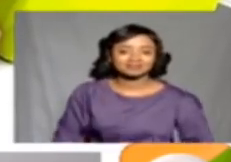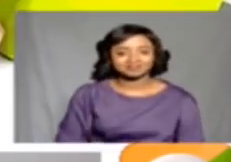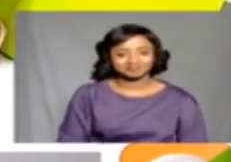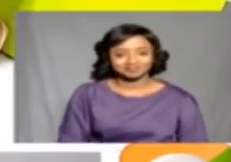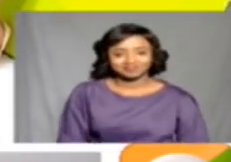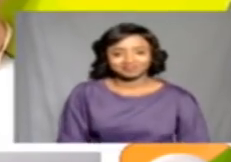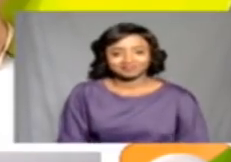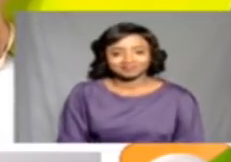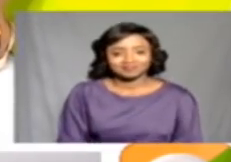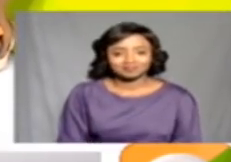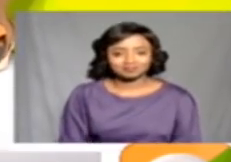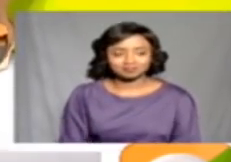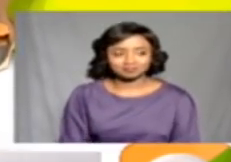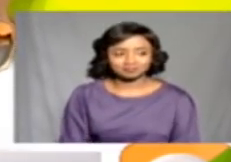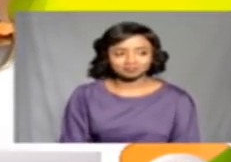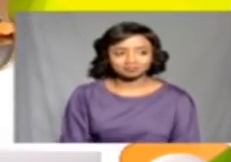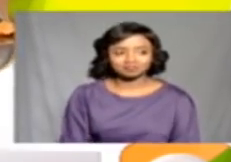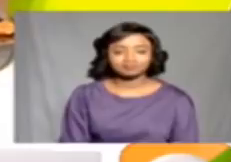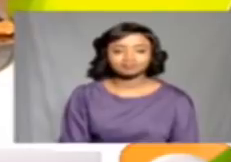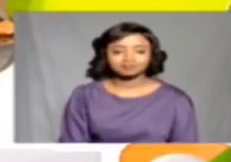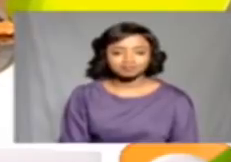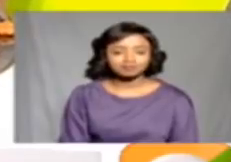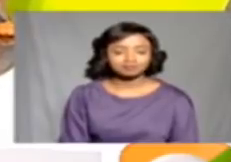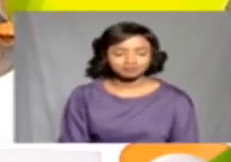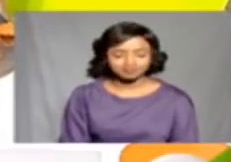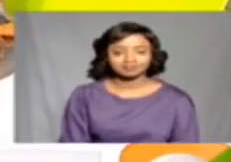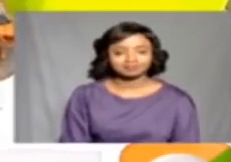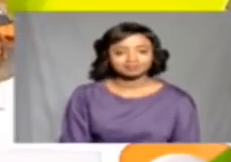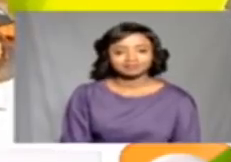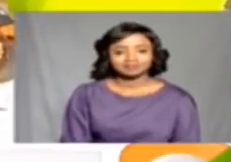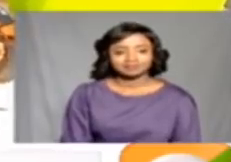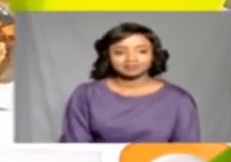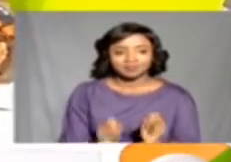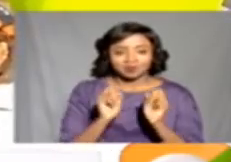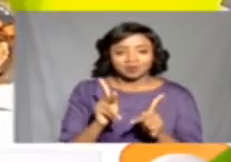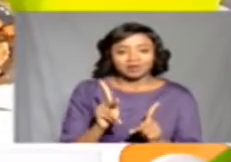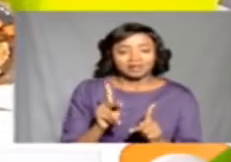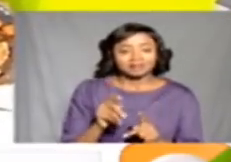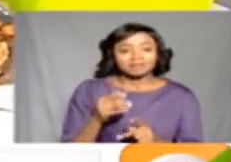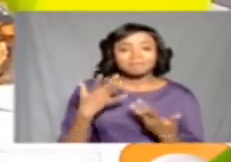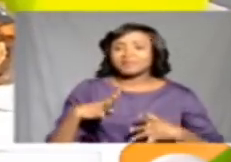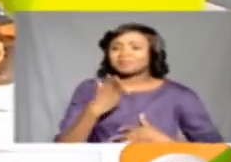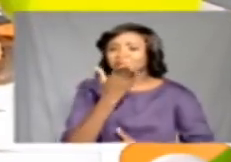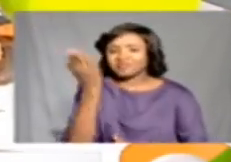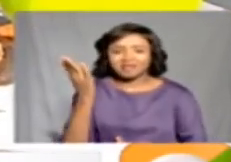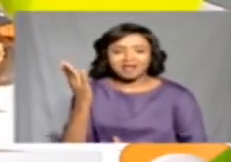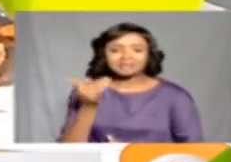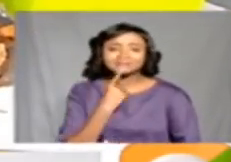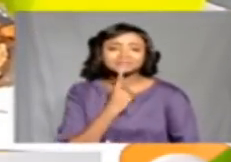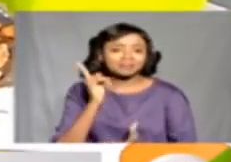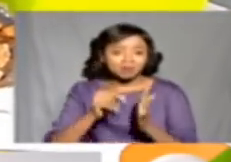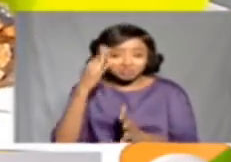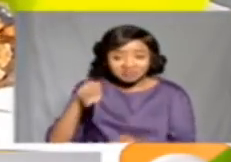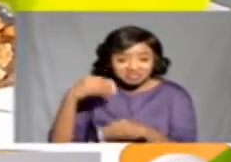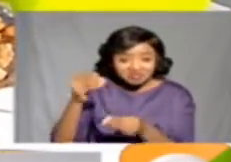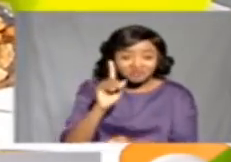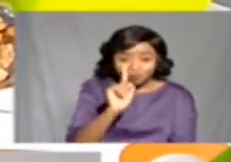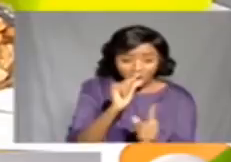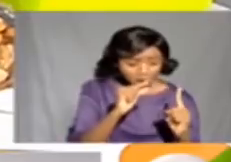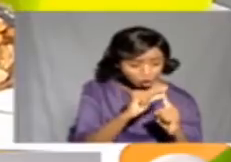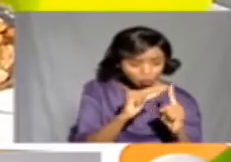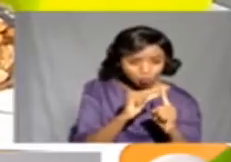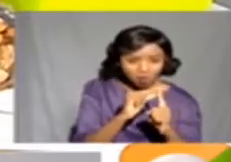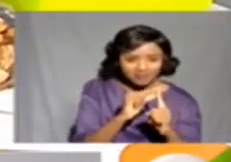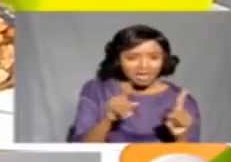kwenye dirisha la gari. Kwa hivyo sambusa ama kubwa kuliko. Hai. Hebu tusikize mtaani walisemaje, maana niliopatia neno moja linalofungamana